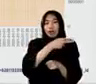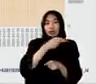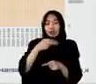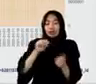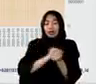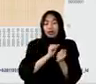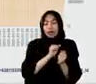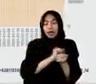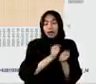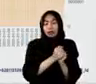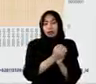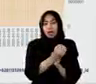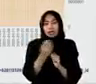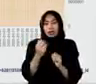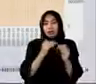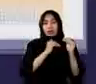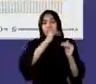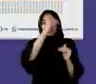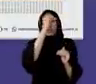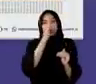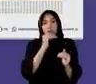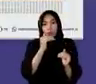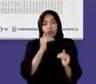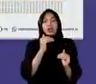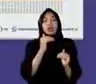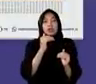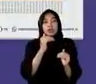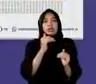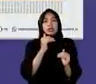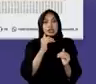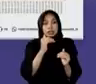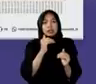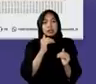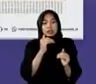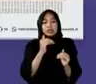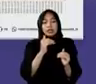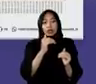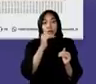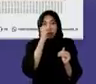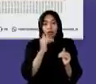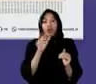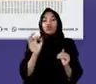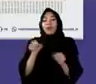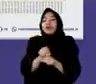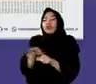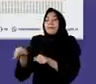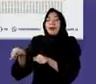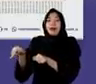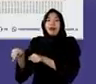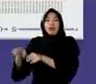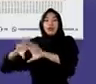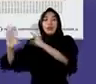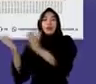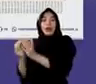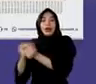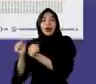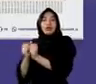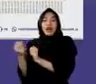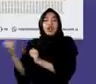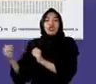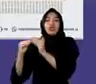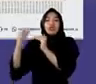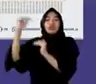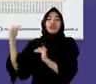cukup signifikan ini juga berkontribusi terhadap penurunan kasus aktif di dunia. Tentunya dengan menurunnya kasus